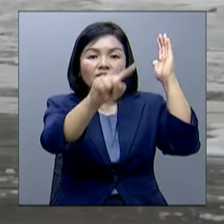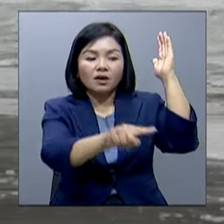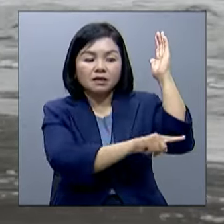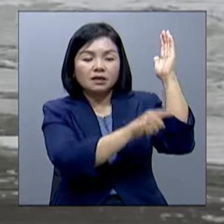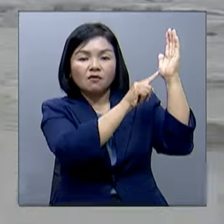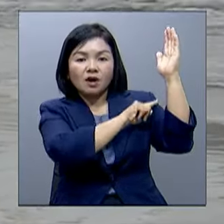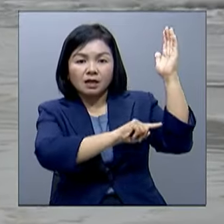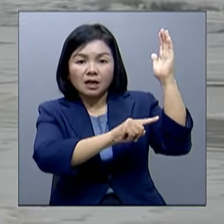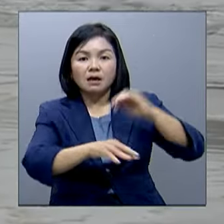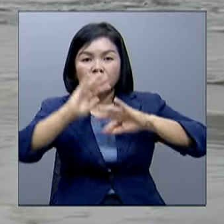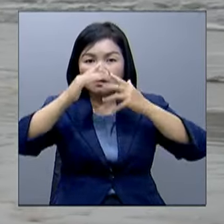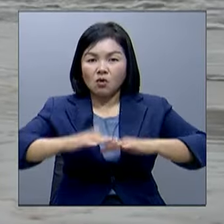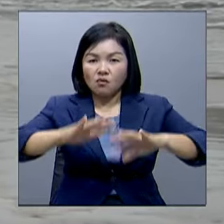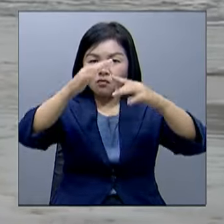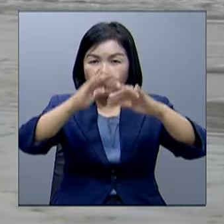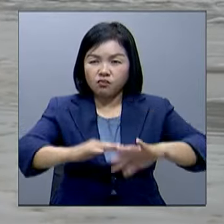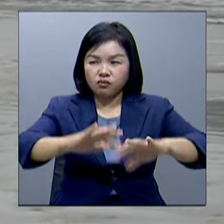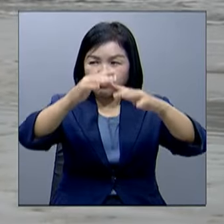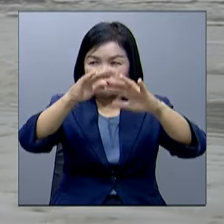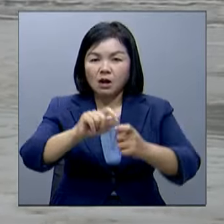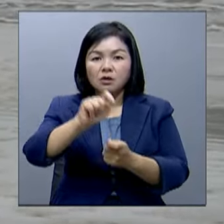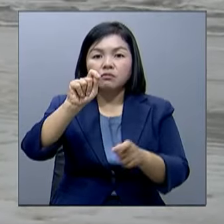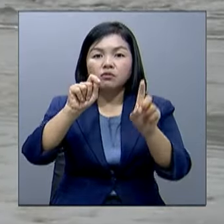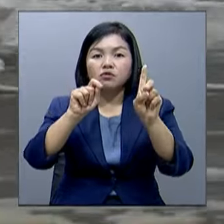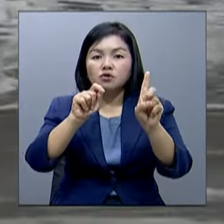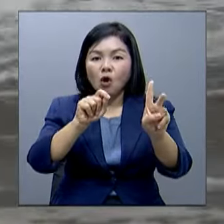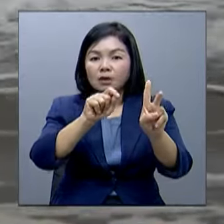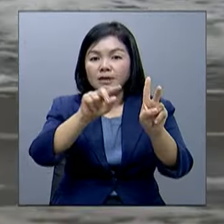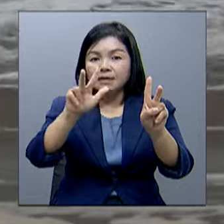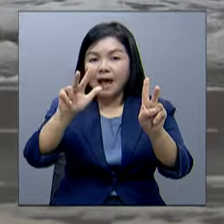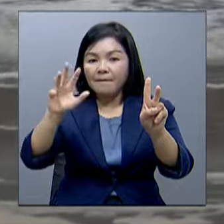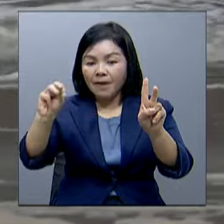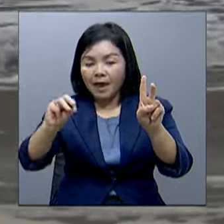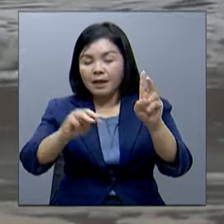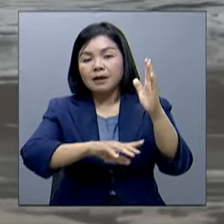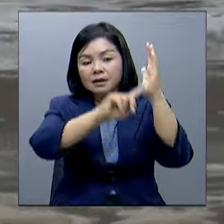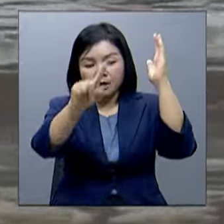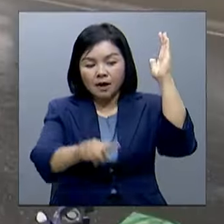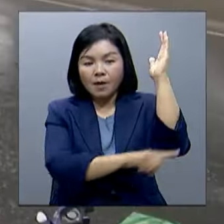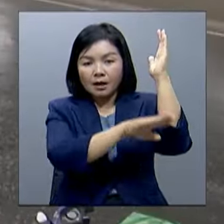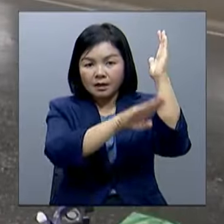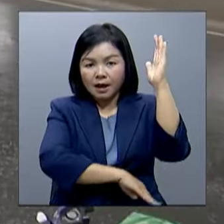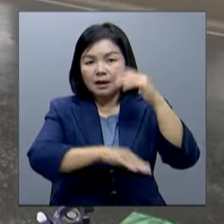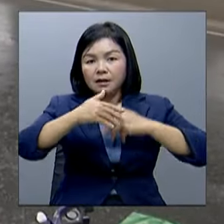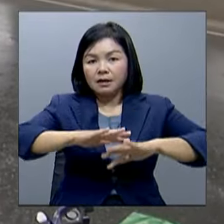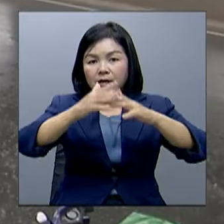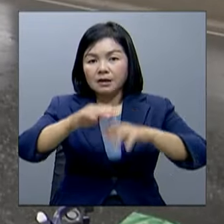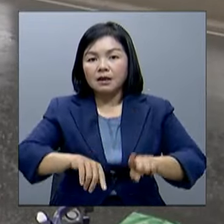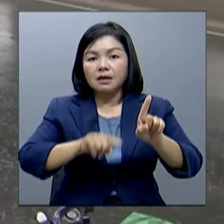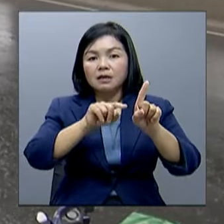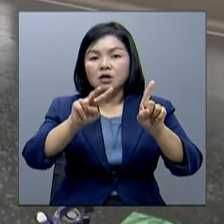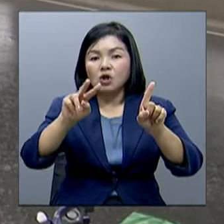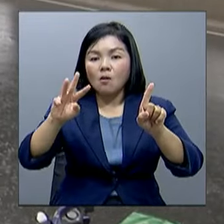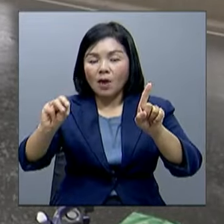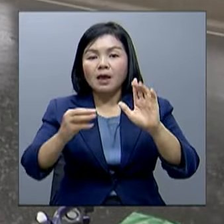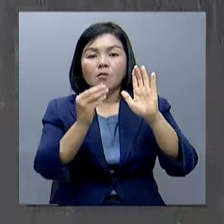จะมกำลงแรงนะคะโดบางช่วงจะมคลนสูง 2-3 เมตร ส่นอ่าไทยตอนล่างจะมคลื่นสูง 1-2 เมตรสำหรบกรุงเทพมหานกร